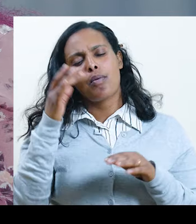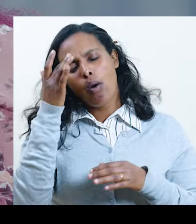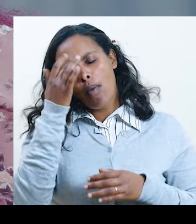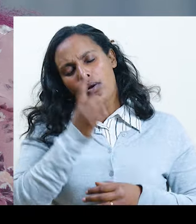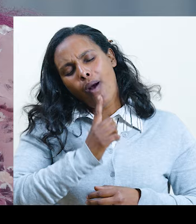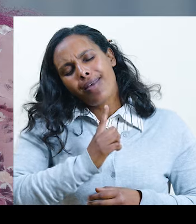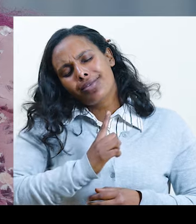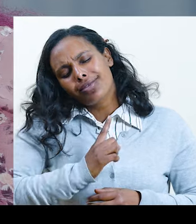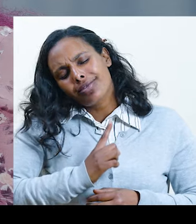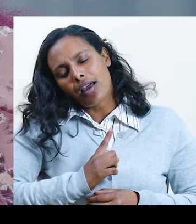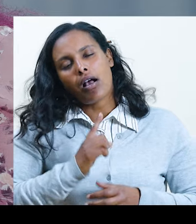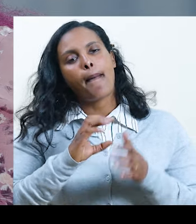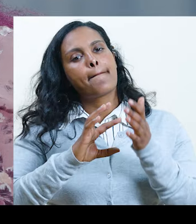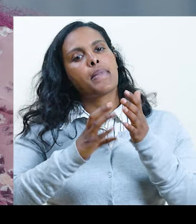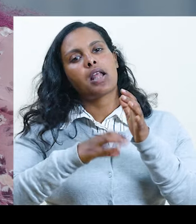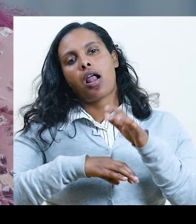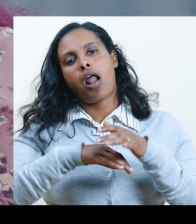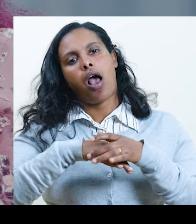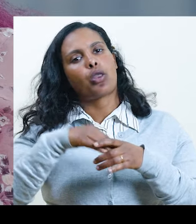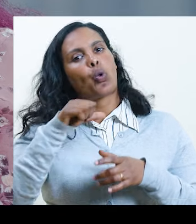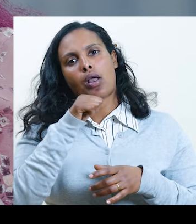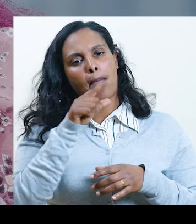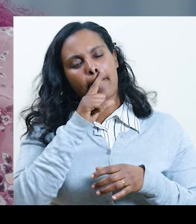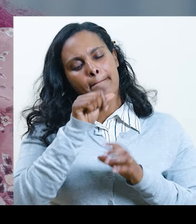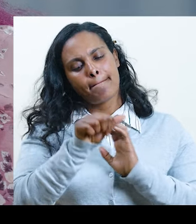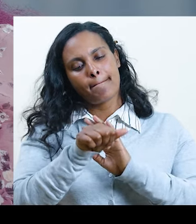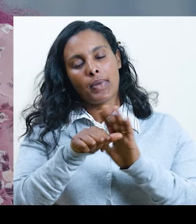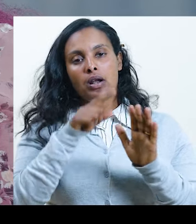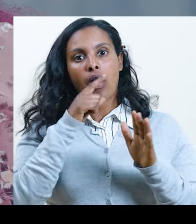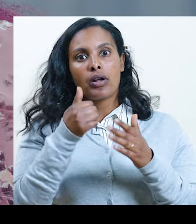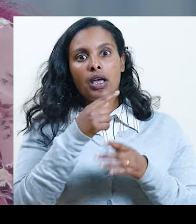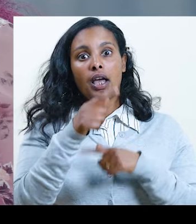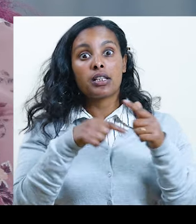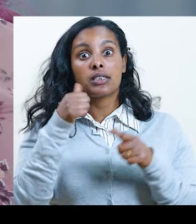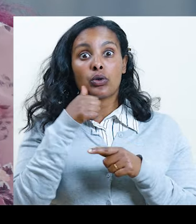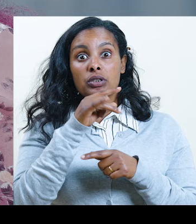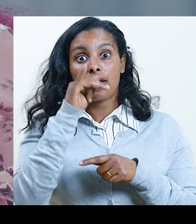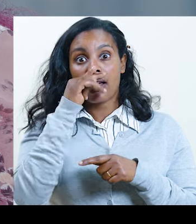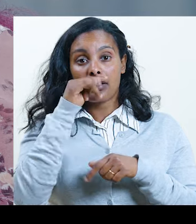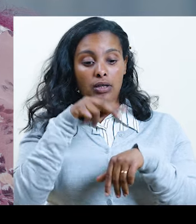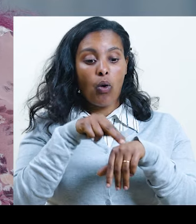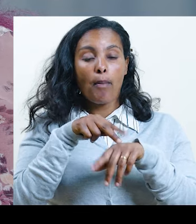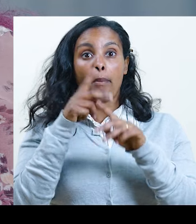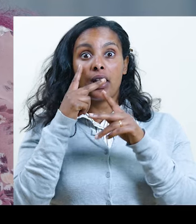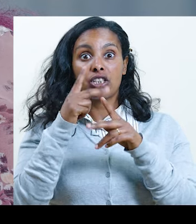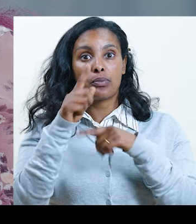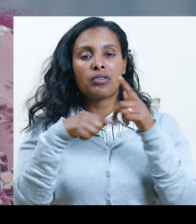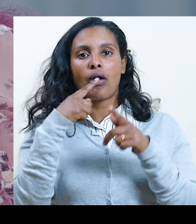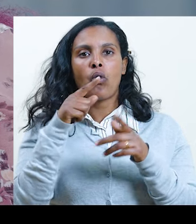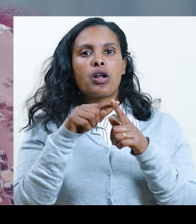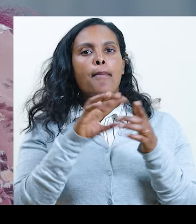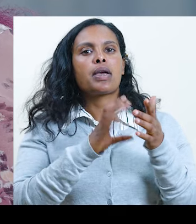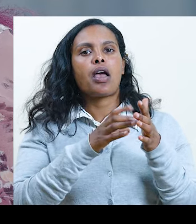ደግሞ ህመሟን ዋጥ አድርጋ ሚዲያ ላይ አትወጣም። ብዙ ኬዞች አሉ። አሁን ሄደሽ የሴቶችና ህጻናት ተቋም ላይ